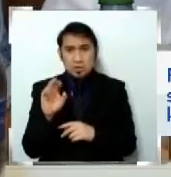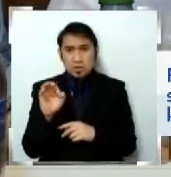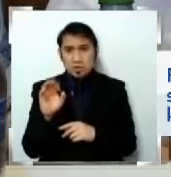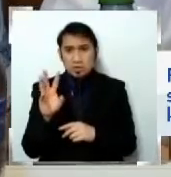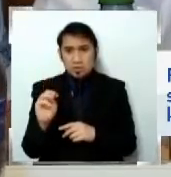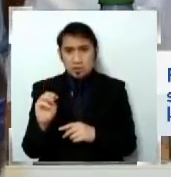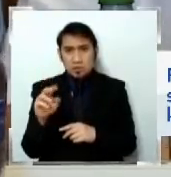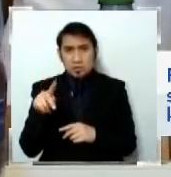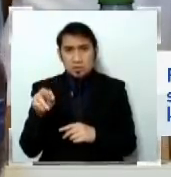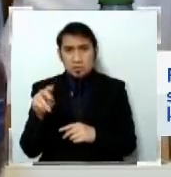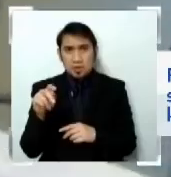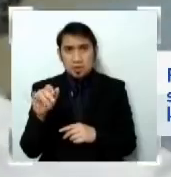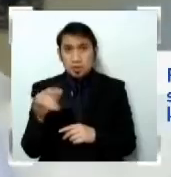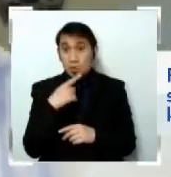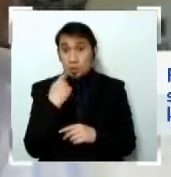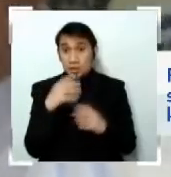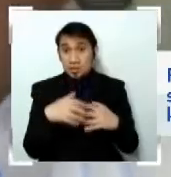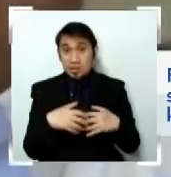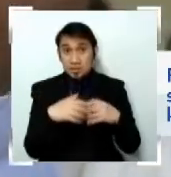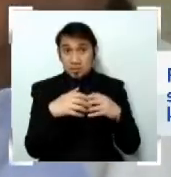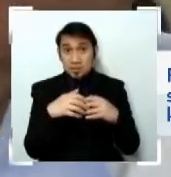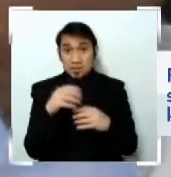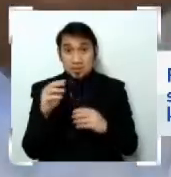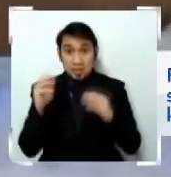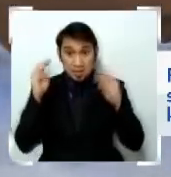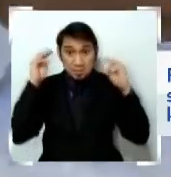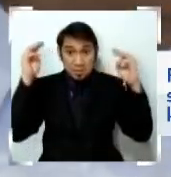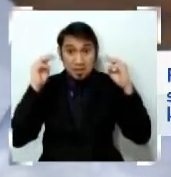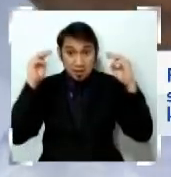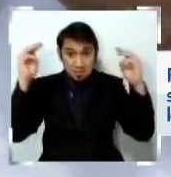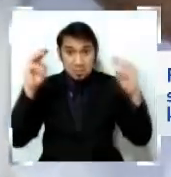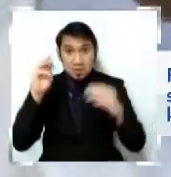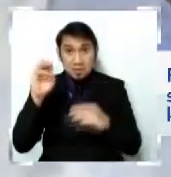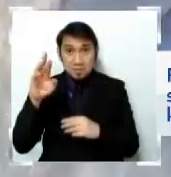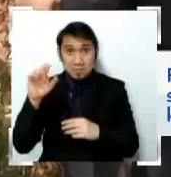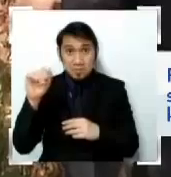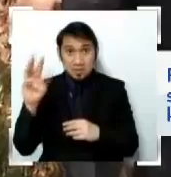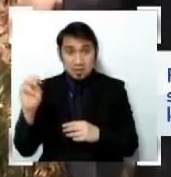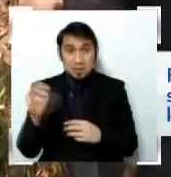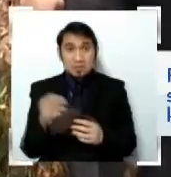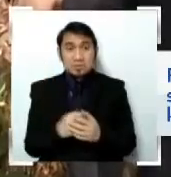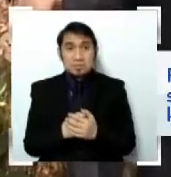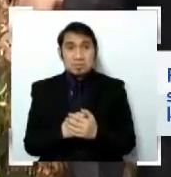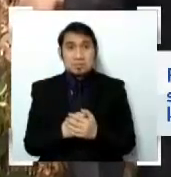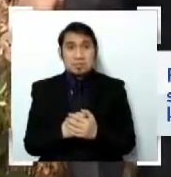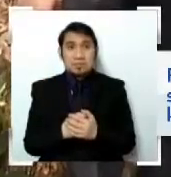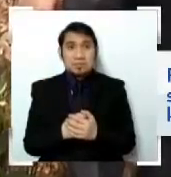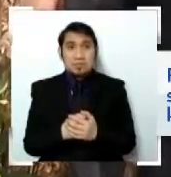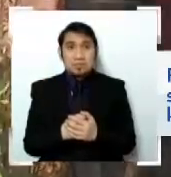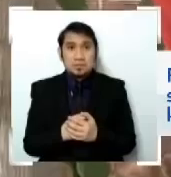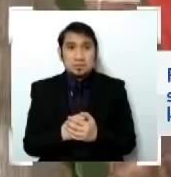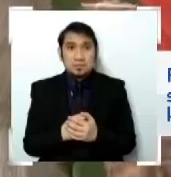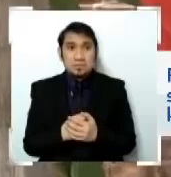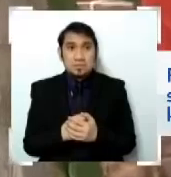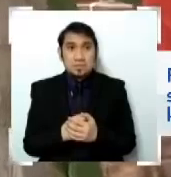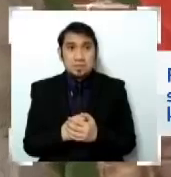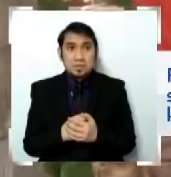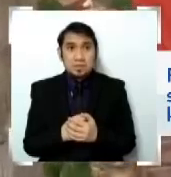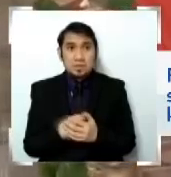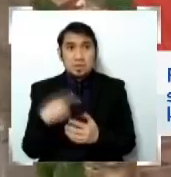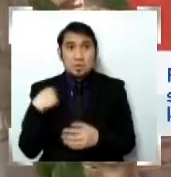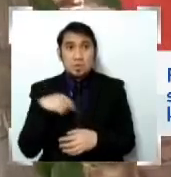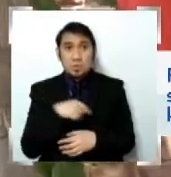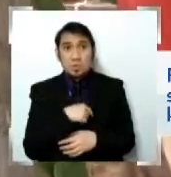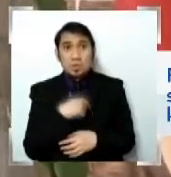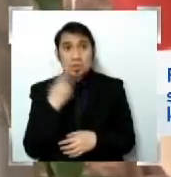senadora Miriam Defensor Santiago. Sabi ng party president na biyudo ng yumaong senadora. Nakikita kasi namin na